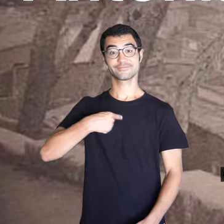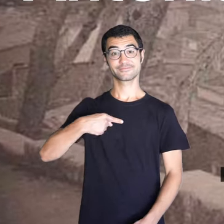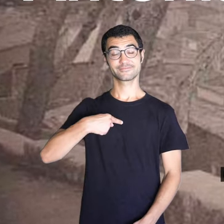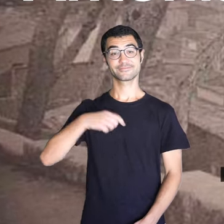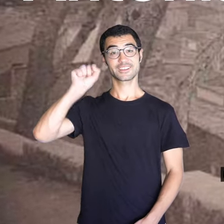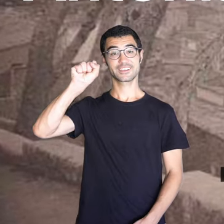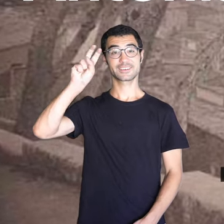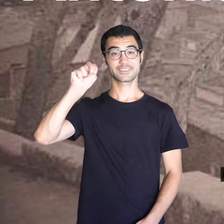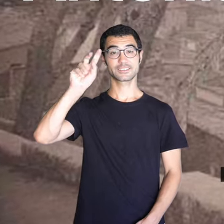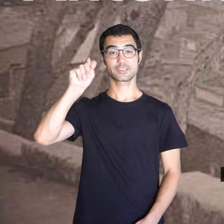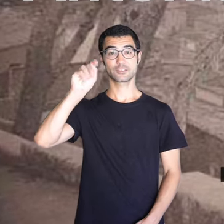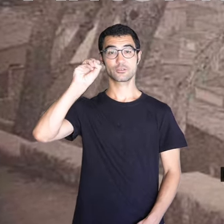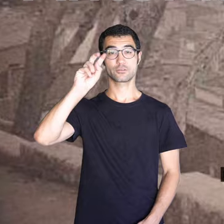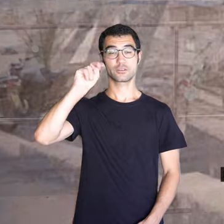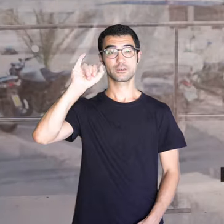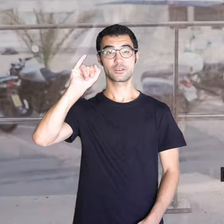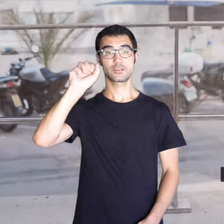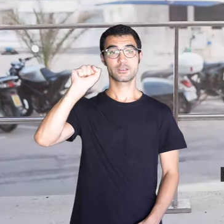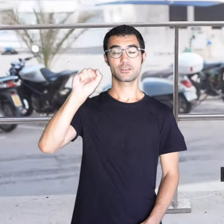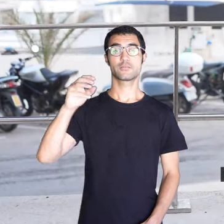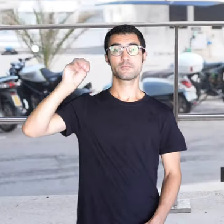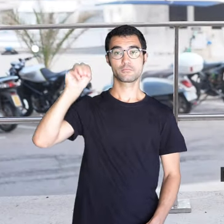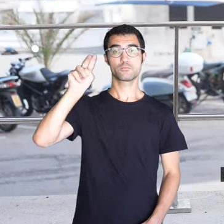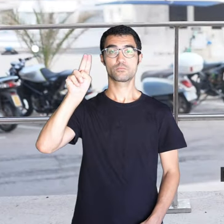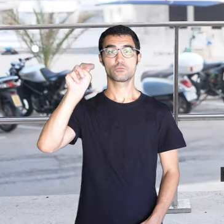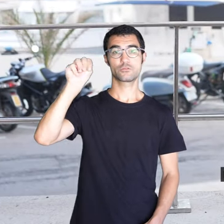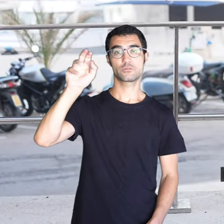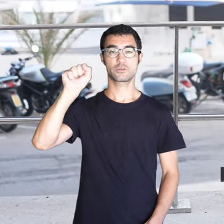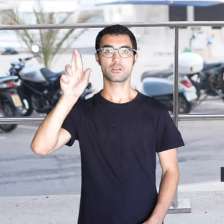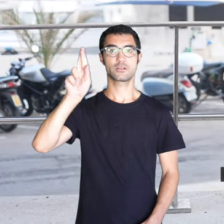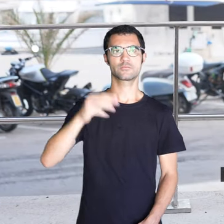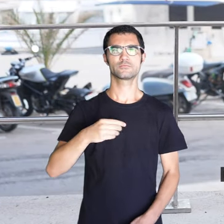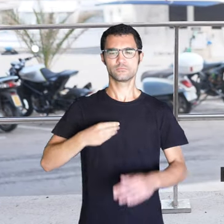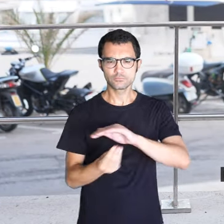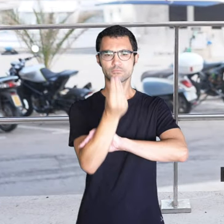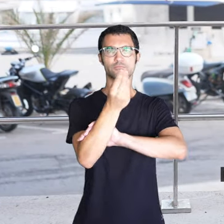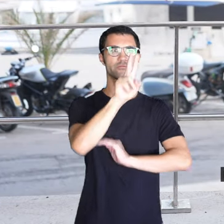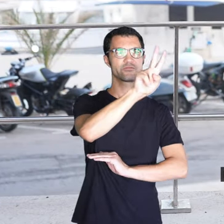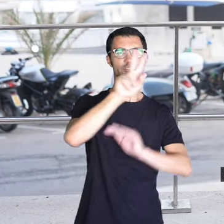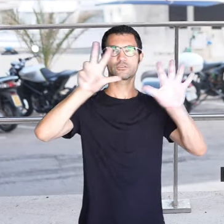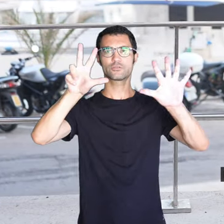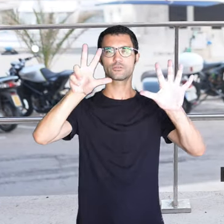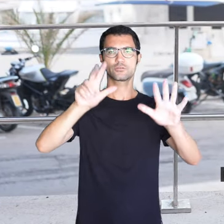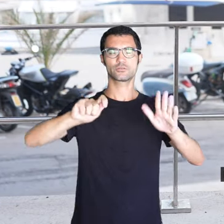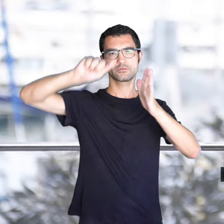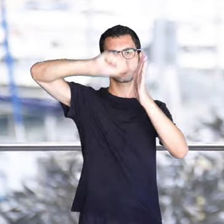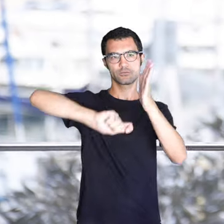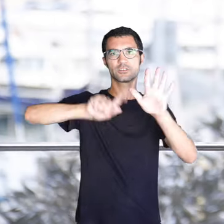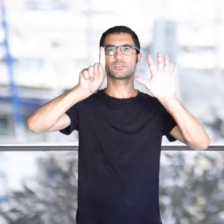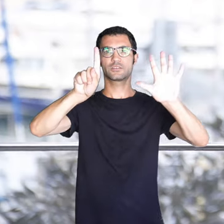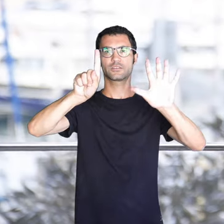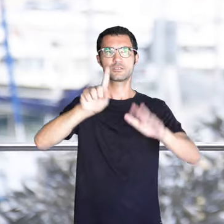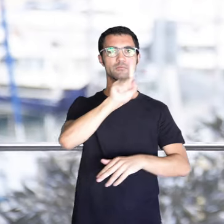Jo, nom que Antonia Munar, esquerdo. I vaig néixer dia 28 de juny de l'any 45.